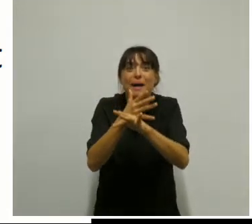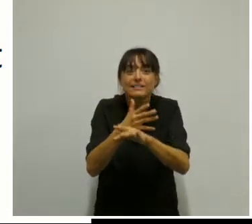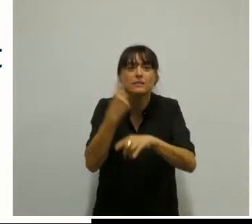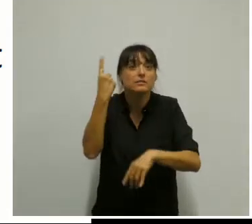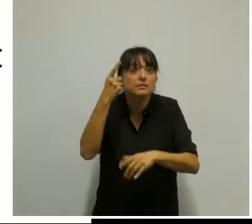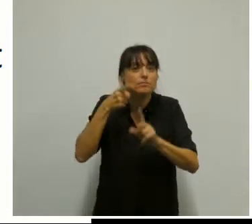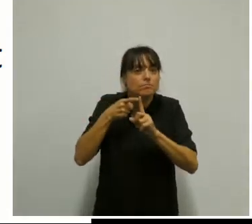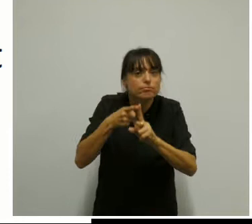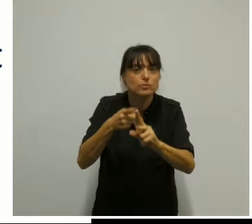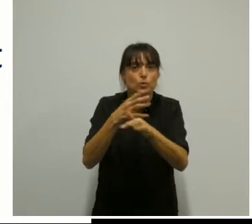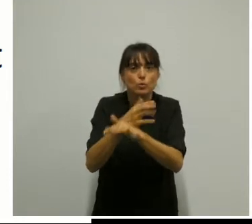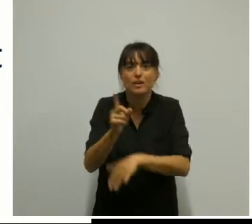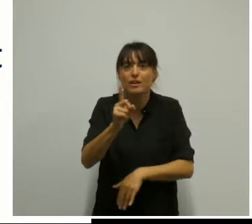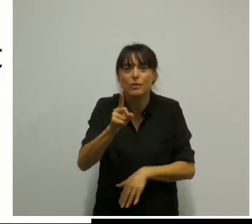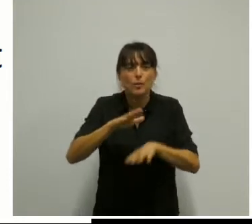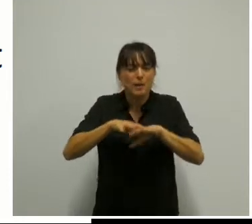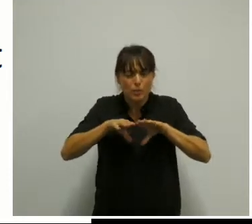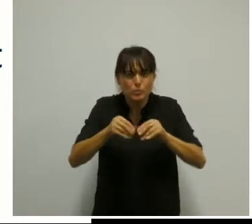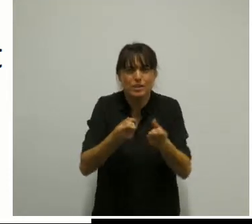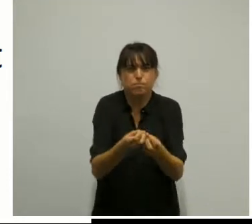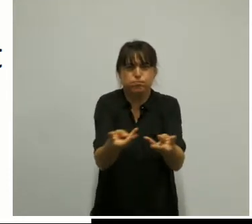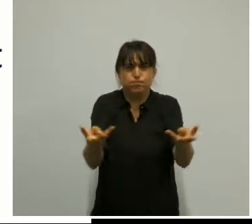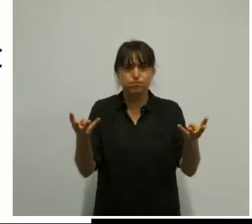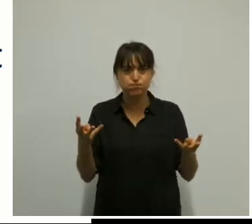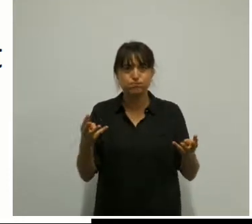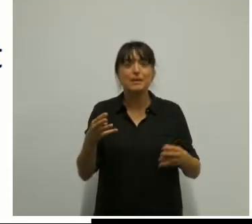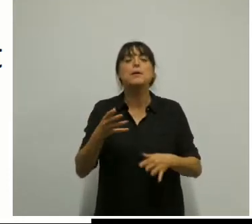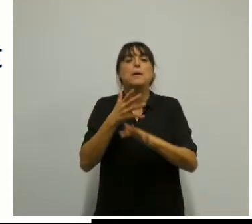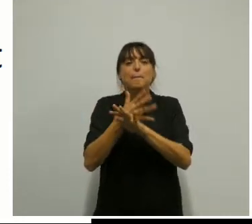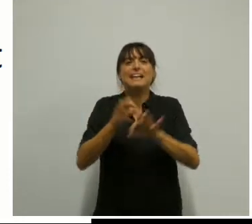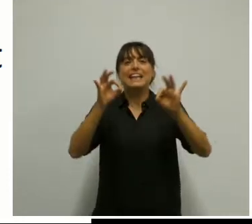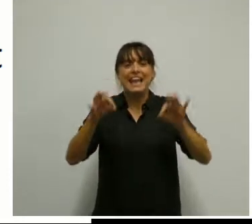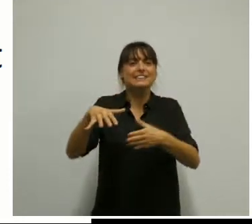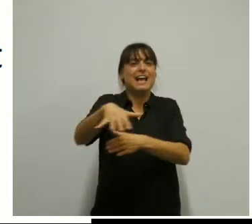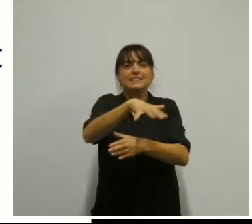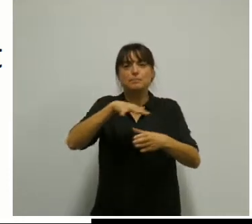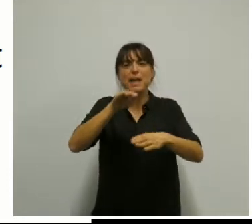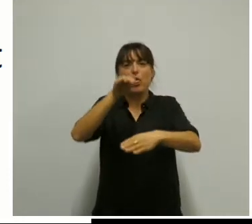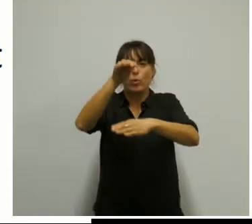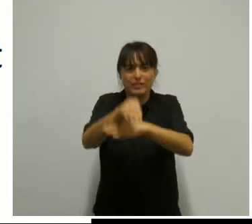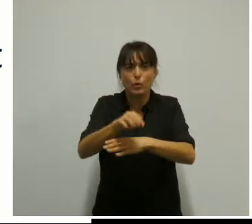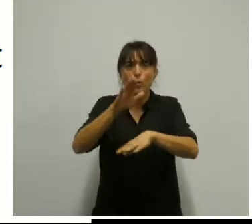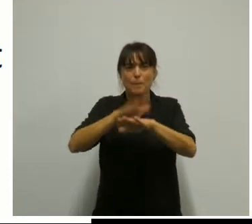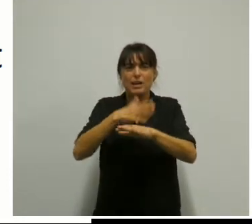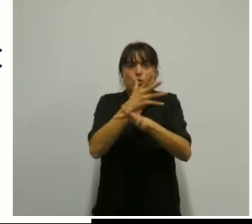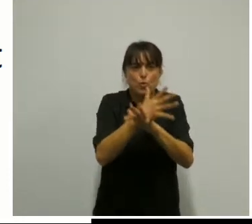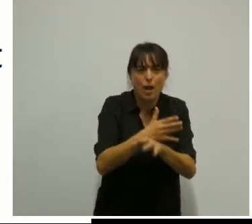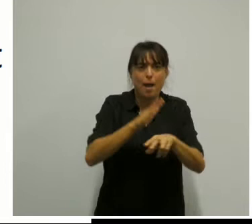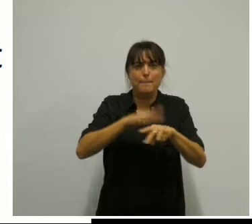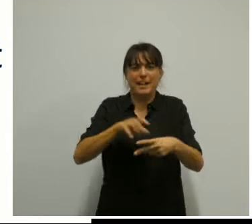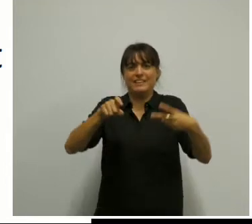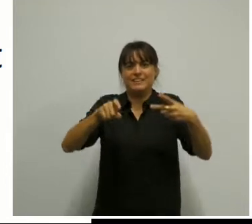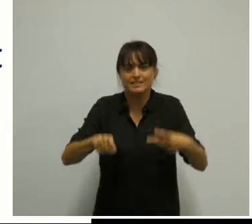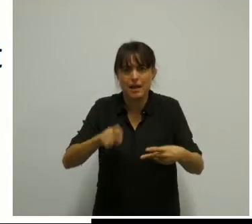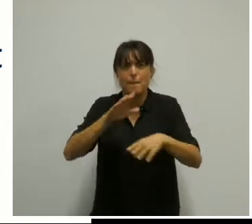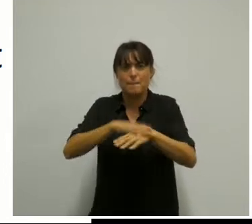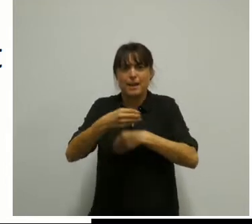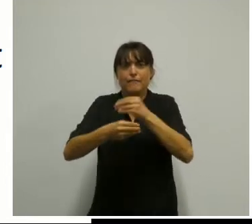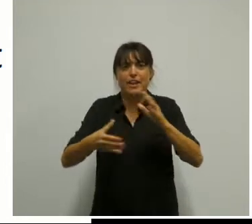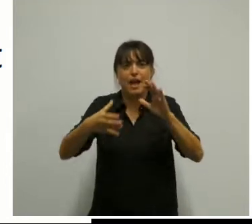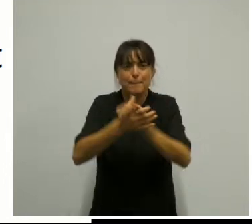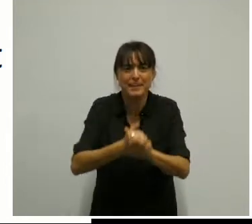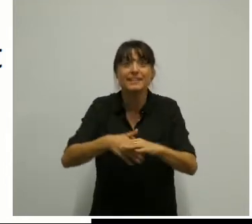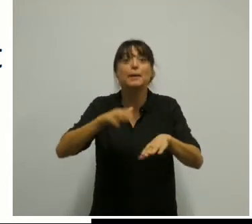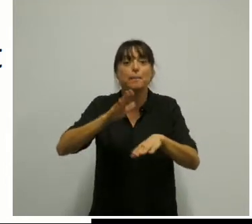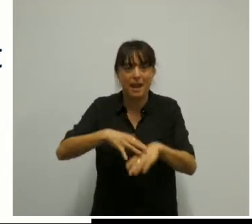pati, un espai més de l'escola educatiu, que pot ser per jugar, pot ser per aprendre, pot ser per relaxar-se, pot ser per fer amics, vull dir que